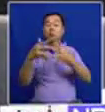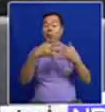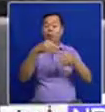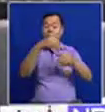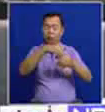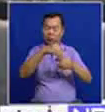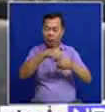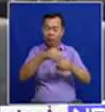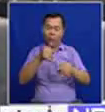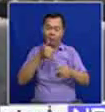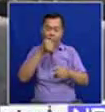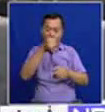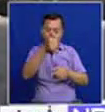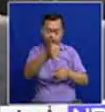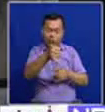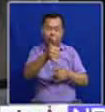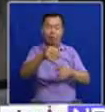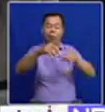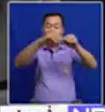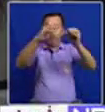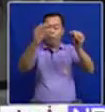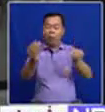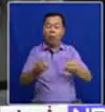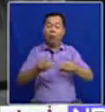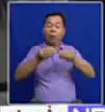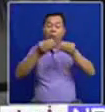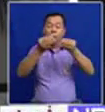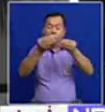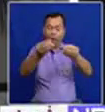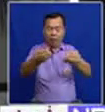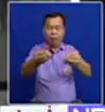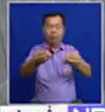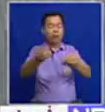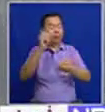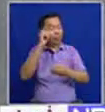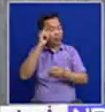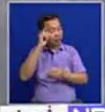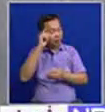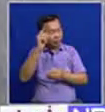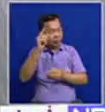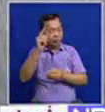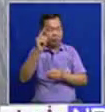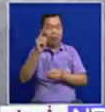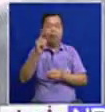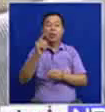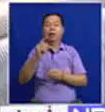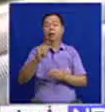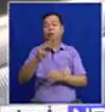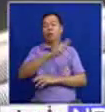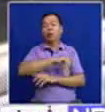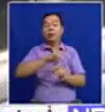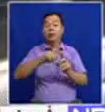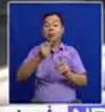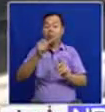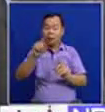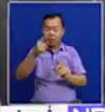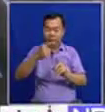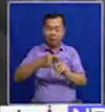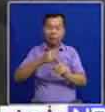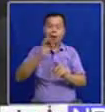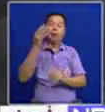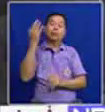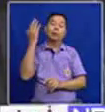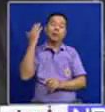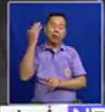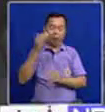ลาแสดงความรำลึกเหตุการณ์วินาศกรรม11กันยายน2544หรือนายวันและวางดอกกุหลาบขา